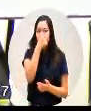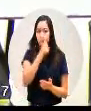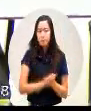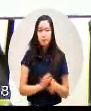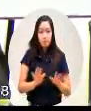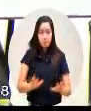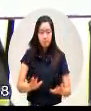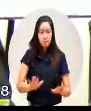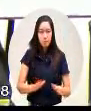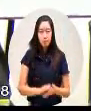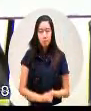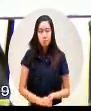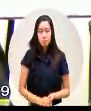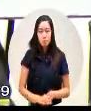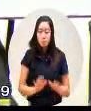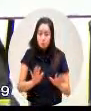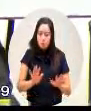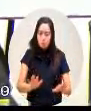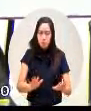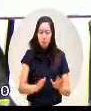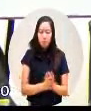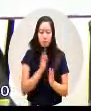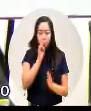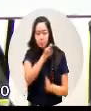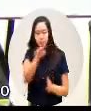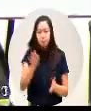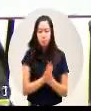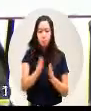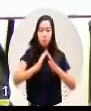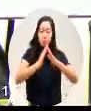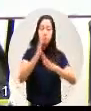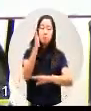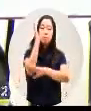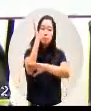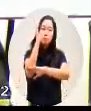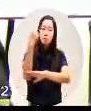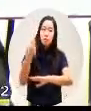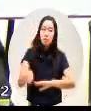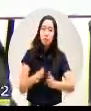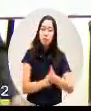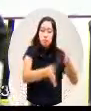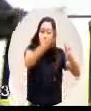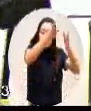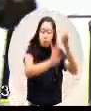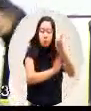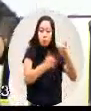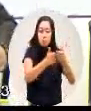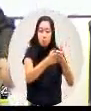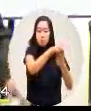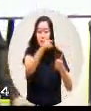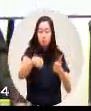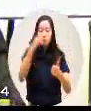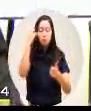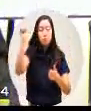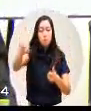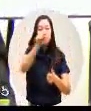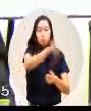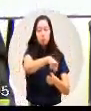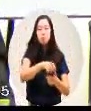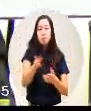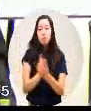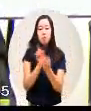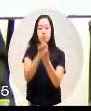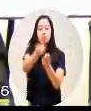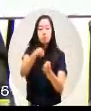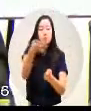前来讲，只要我们啊市政府还有我们都会同意啦吼，未来对我们的财